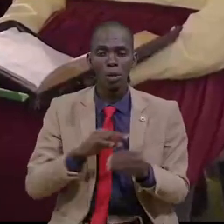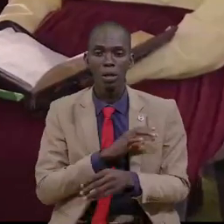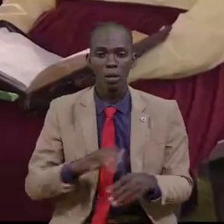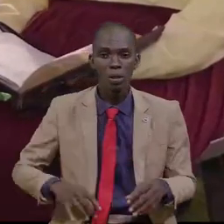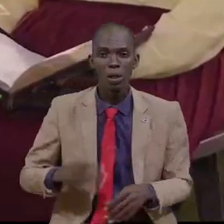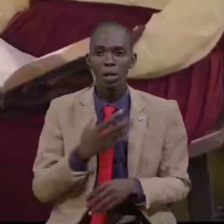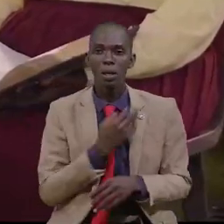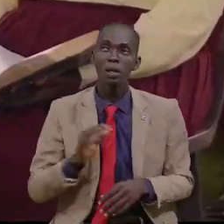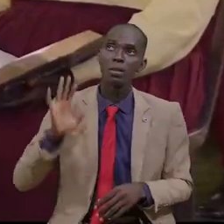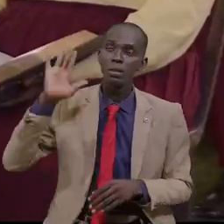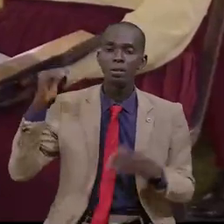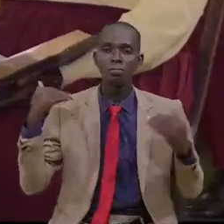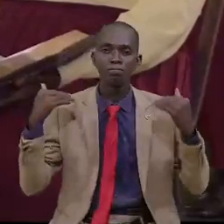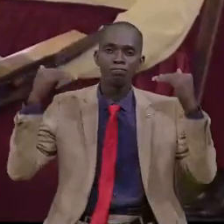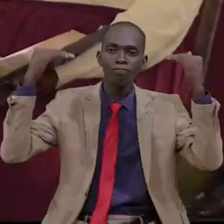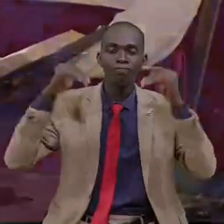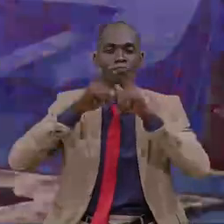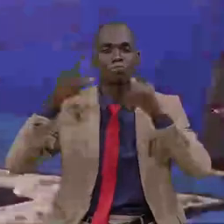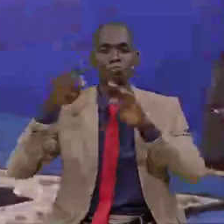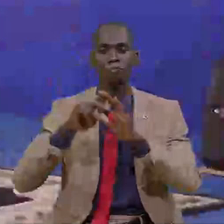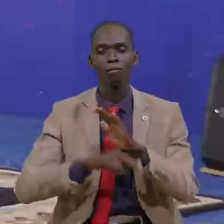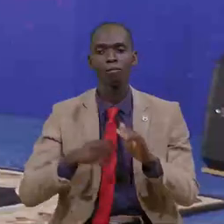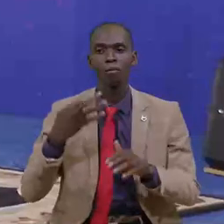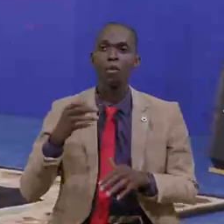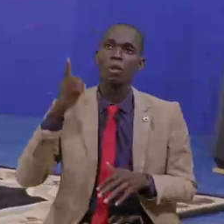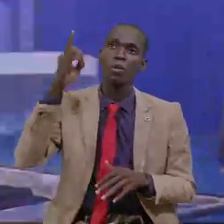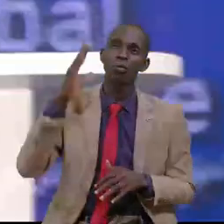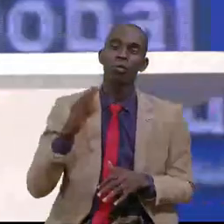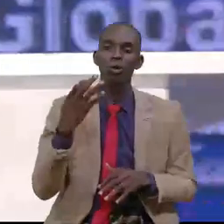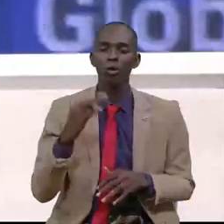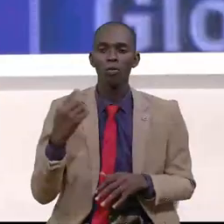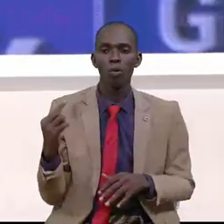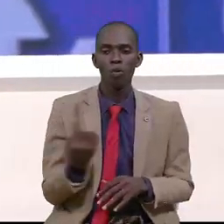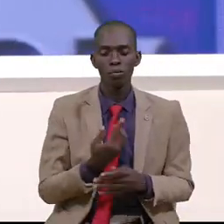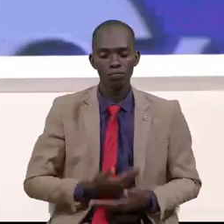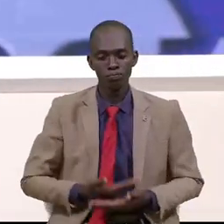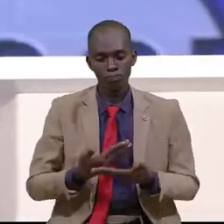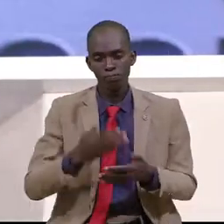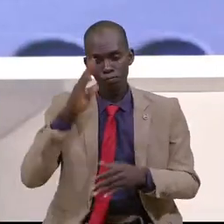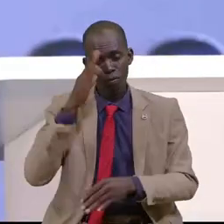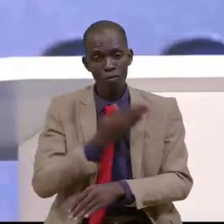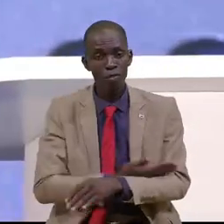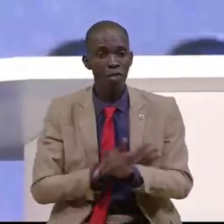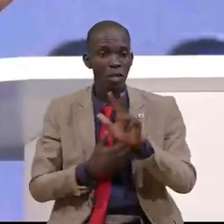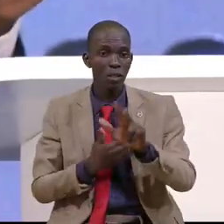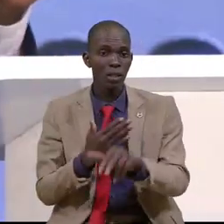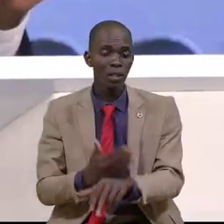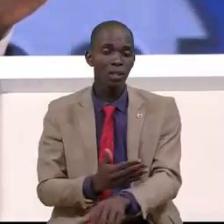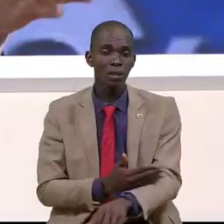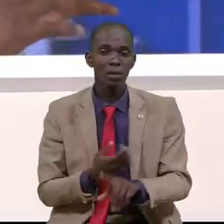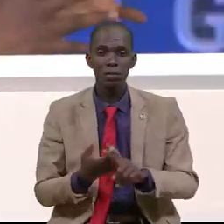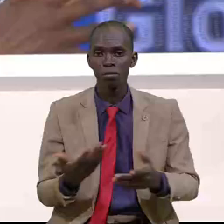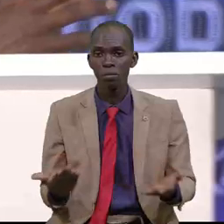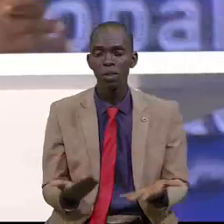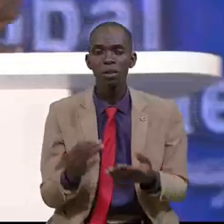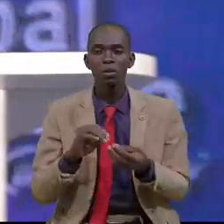sa suprématie, la suprématie du Fils unique de Dieu. Voyez trois éléments dans ce premier point. Premièrement,